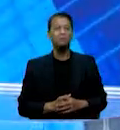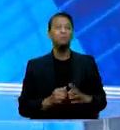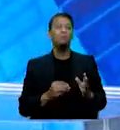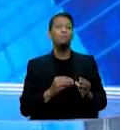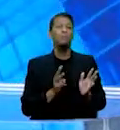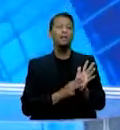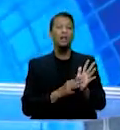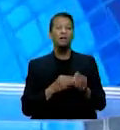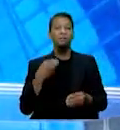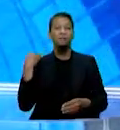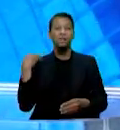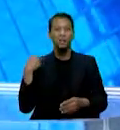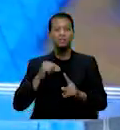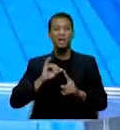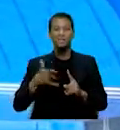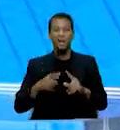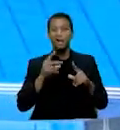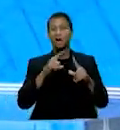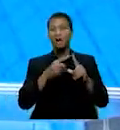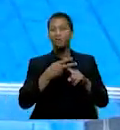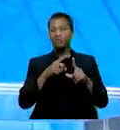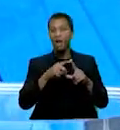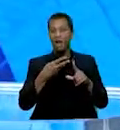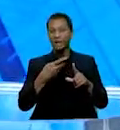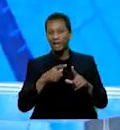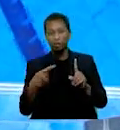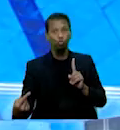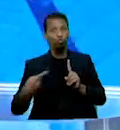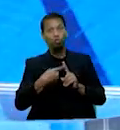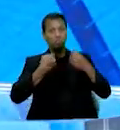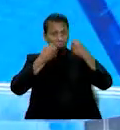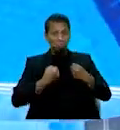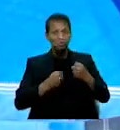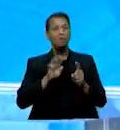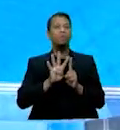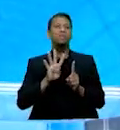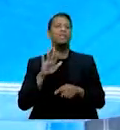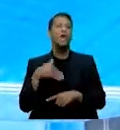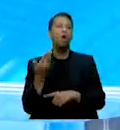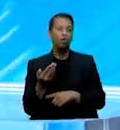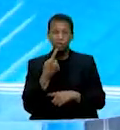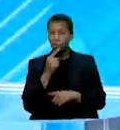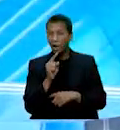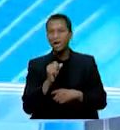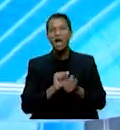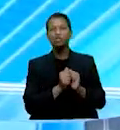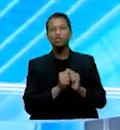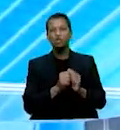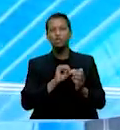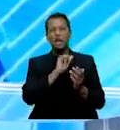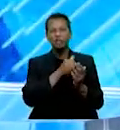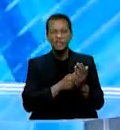mantan pejabat Dirjen pajak Rafael alun triambodo dituntut 14 tahun penjara atas dugaan gratifikasi dan